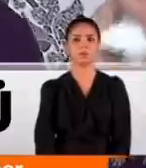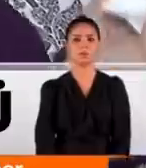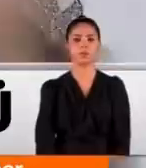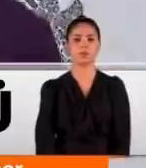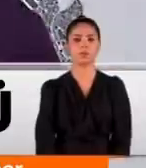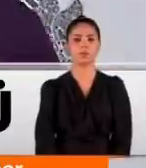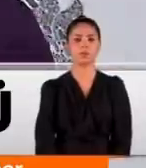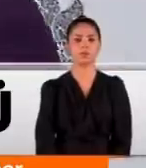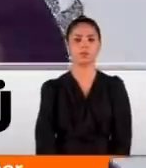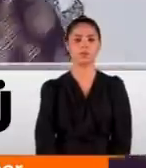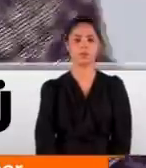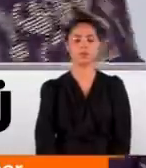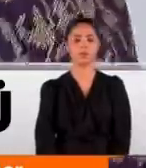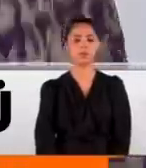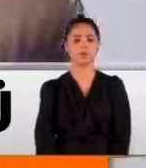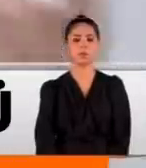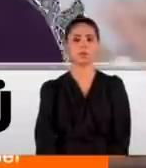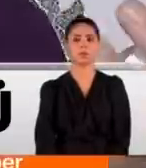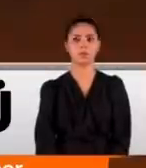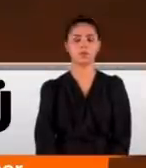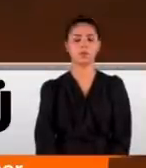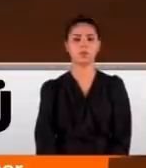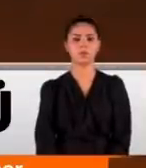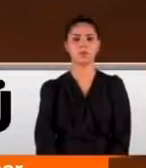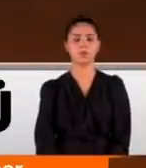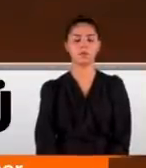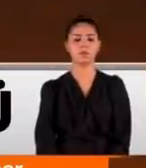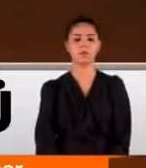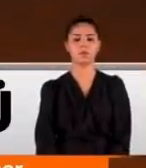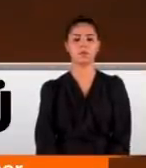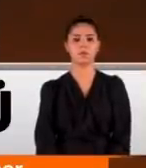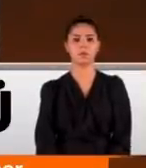uyudu, kardeşim, bacım, her şeyim benim uyudu.